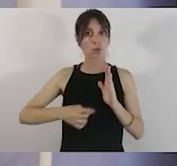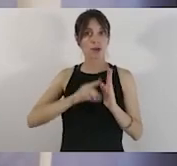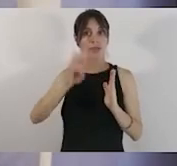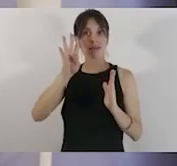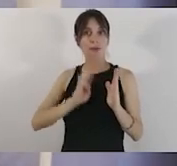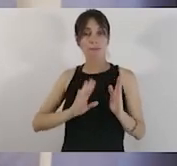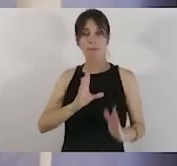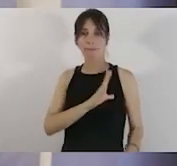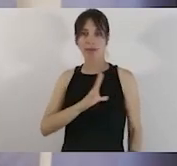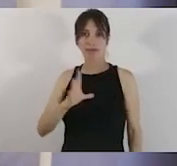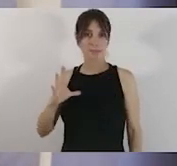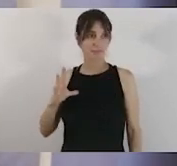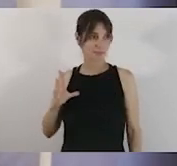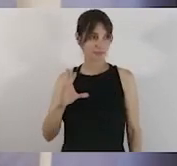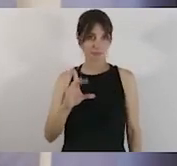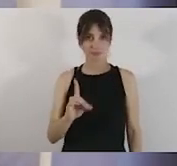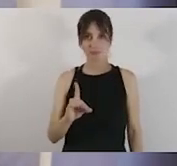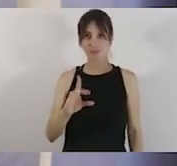Bécard.